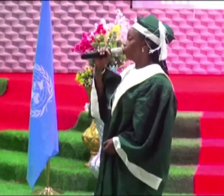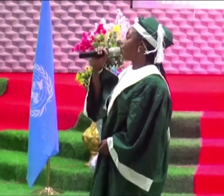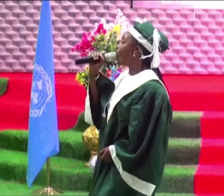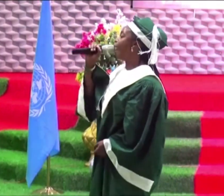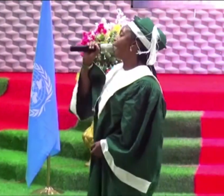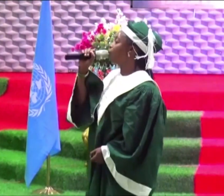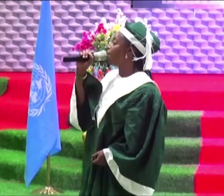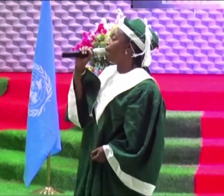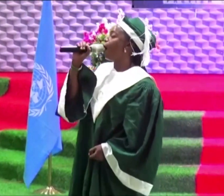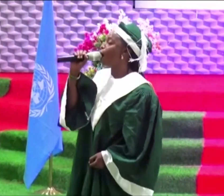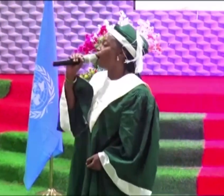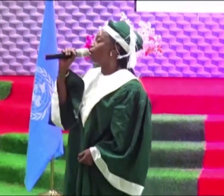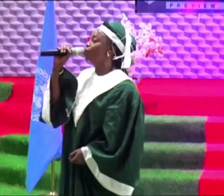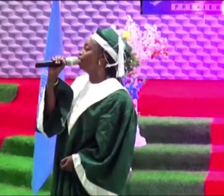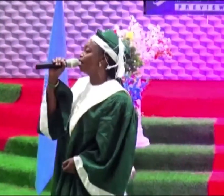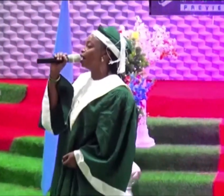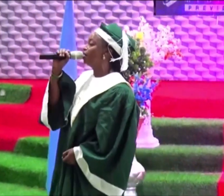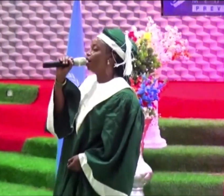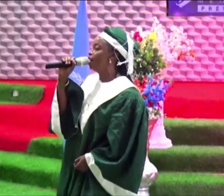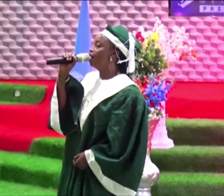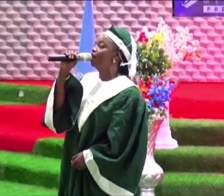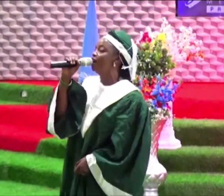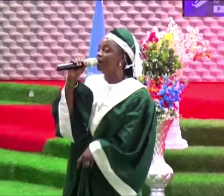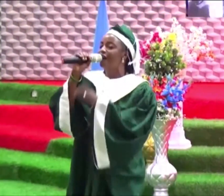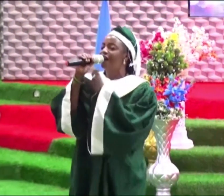Olúwa wa ọmọ rẹ dé.